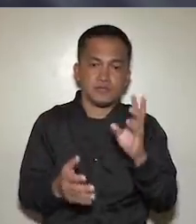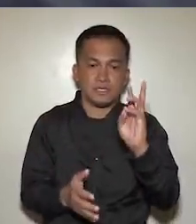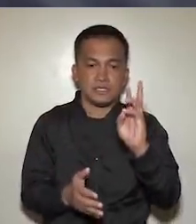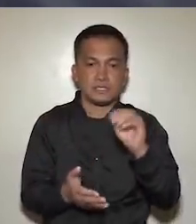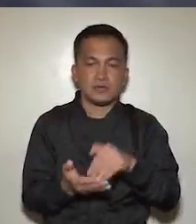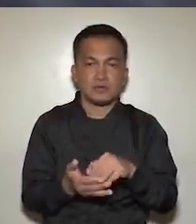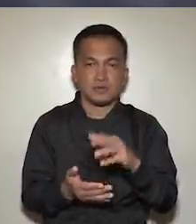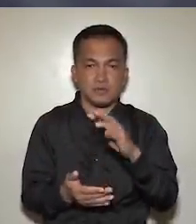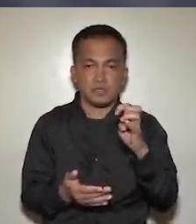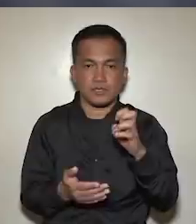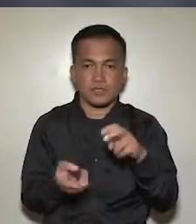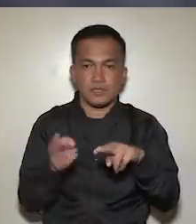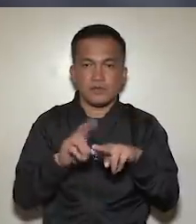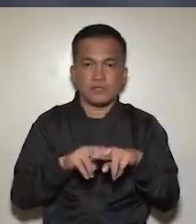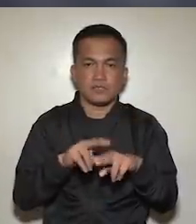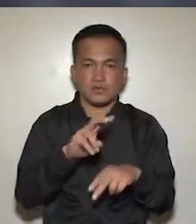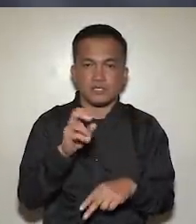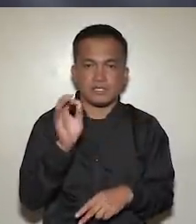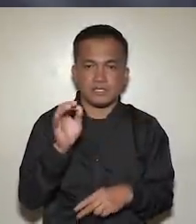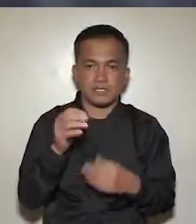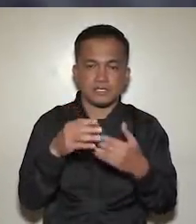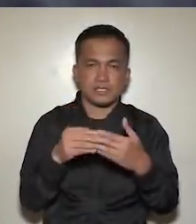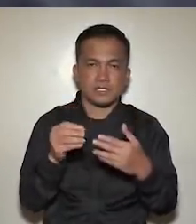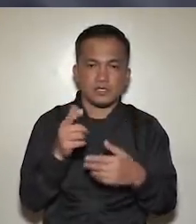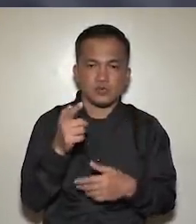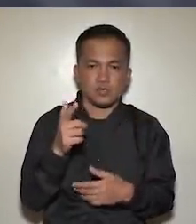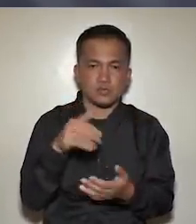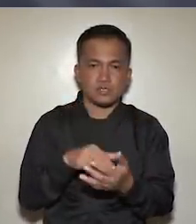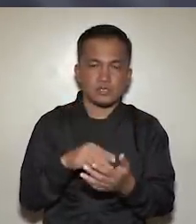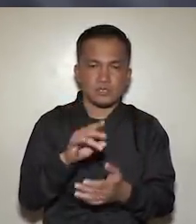yan, $6,400 plus $290,